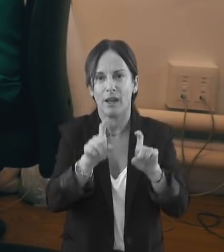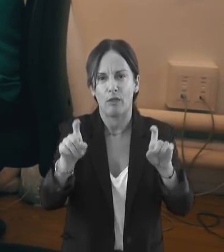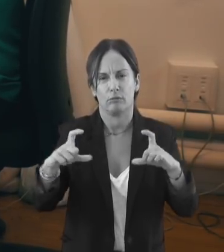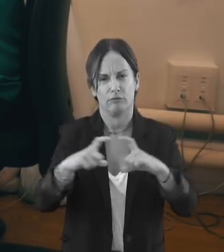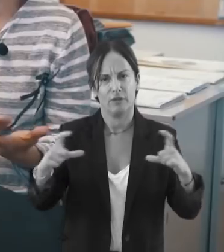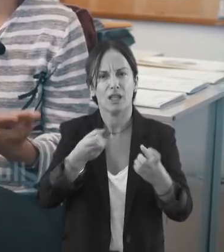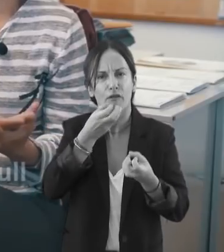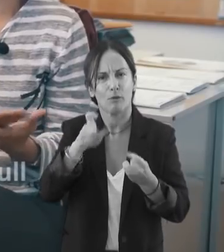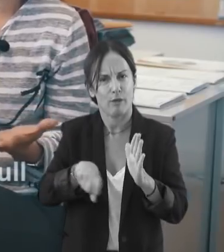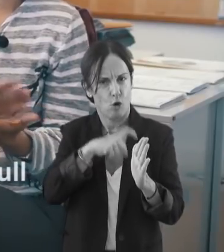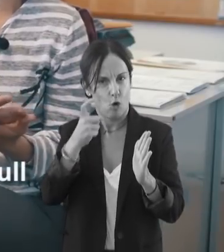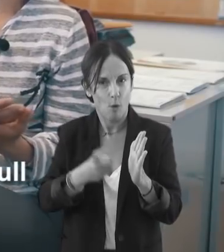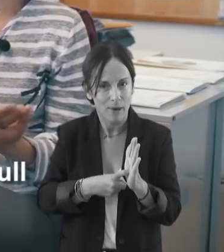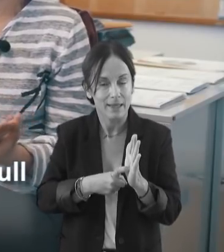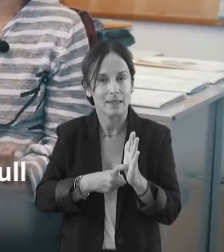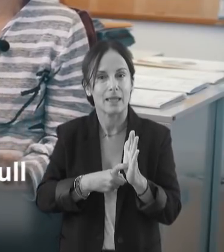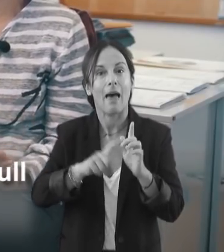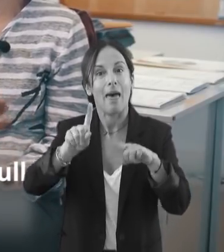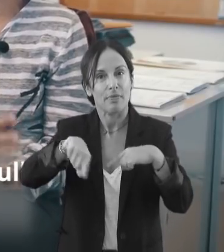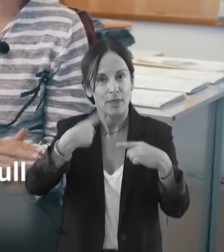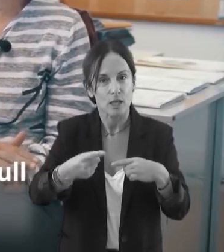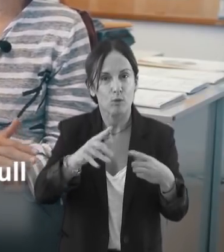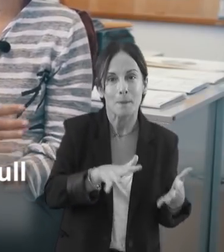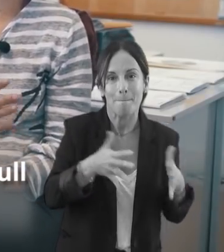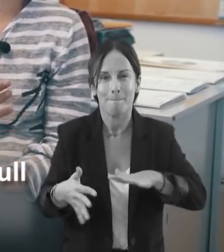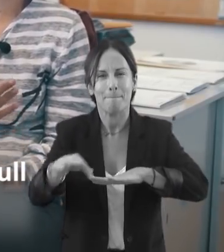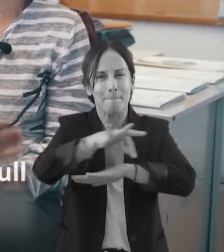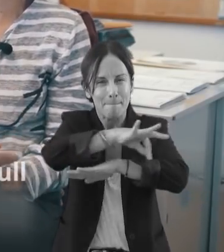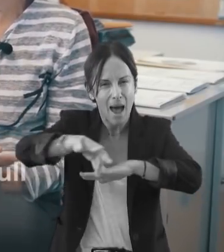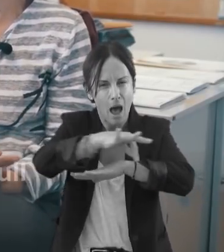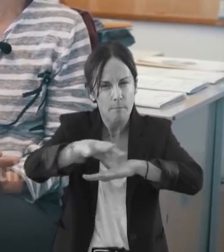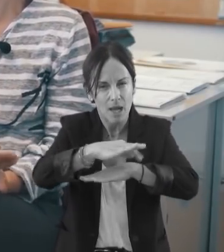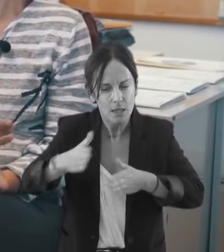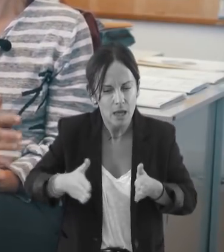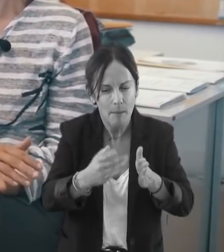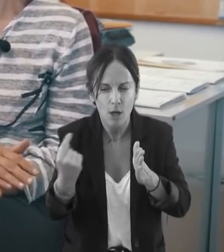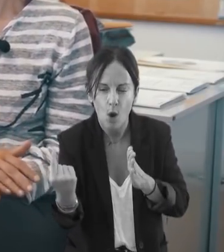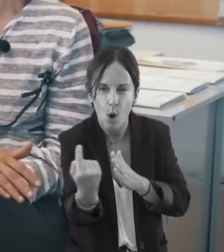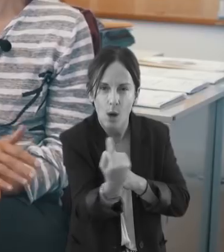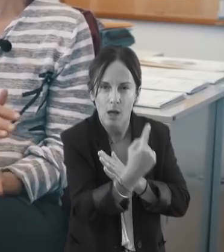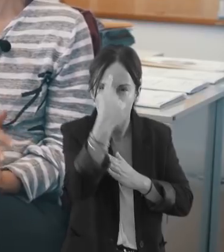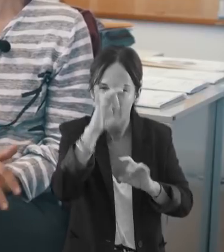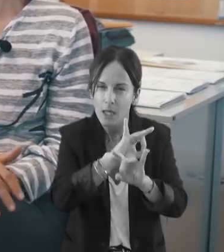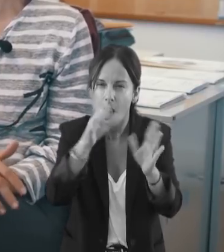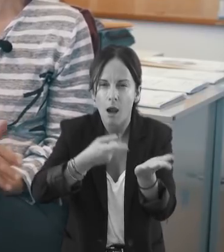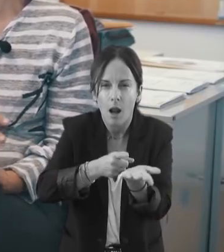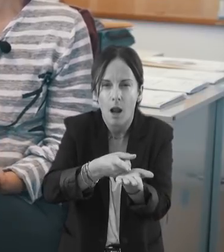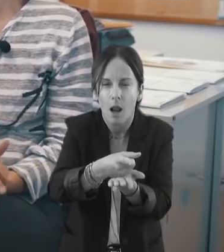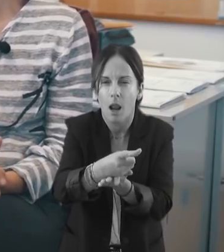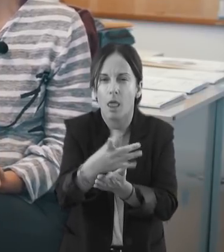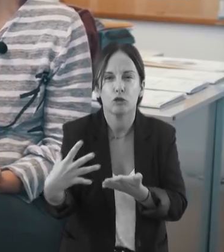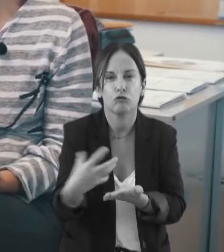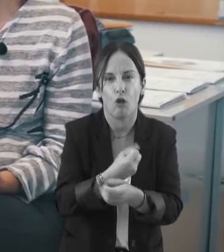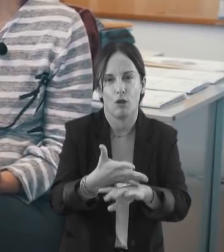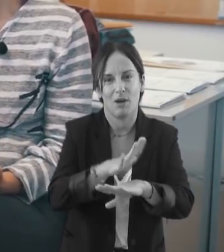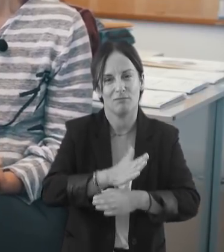consisteix, comença amb una recerca de la documentació arxivística, bibliogràfica